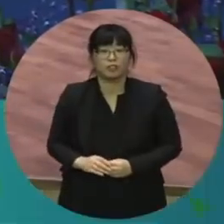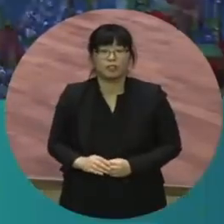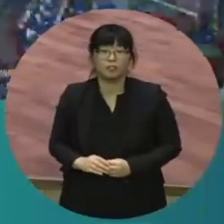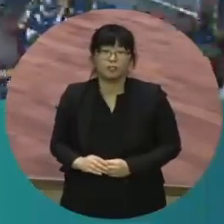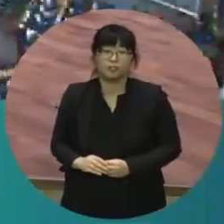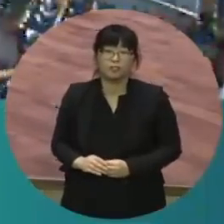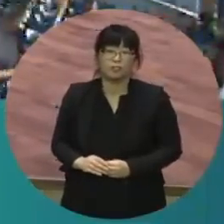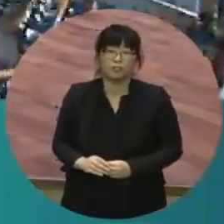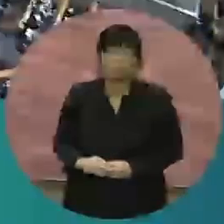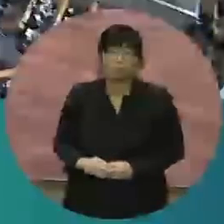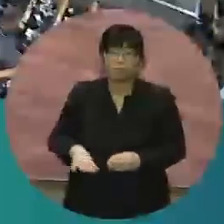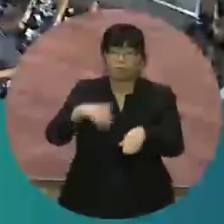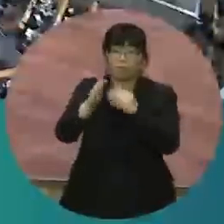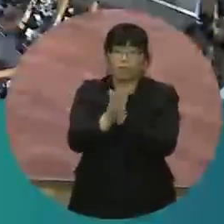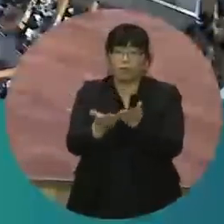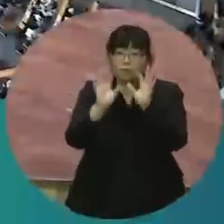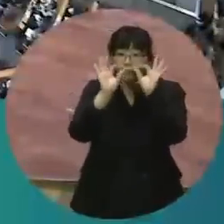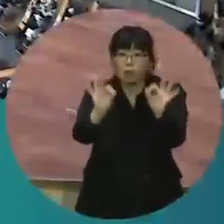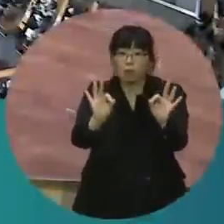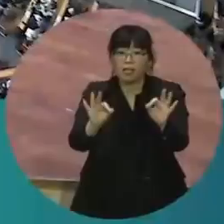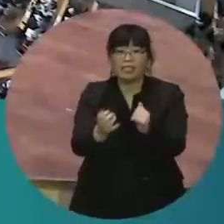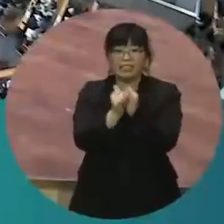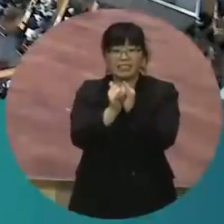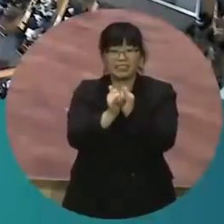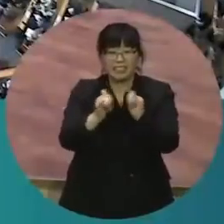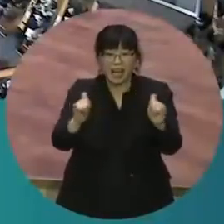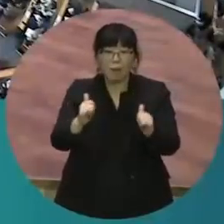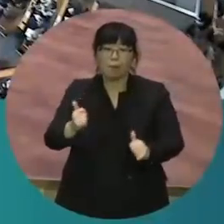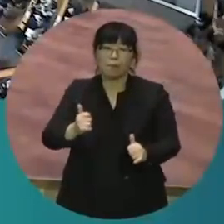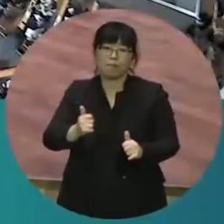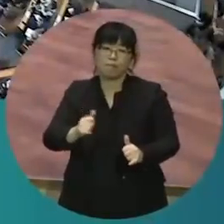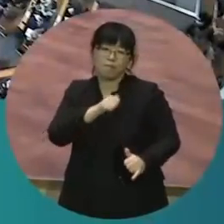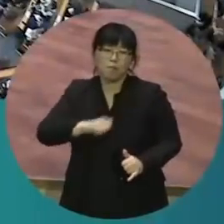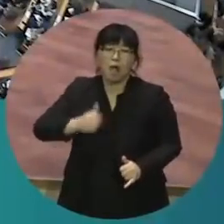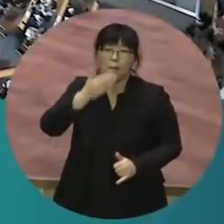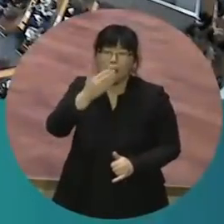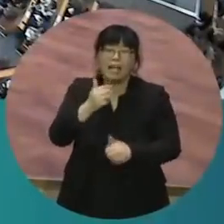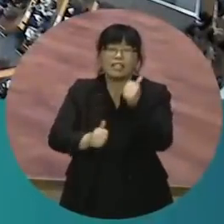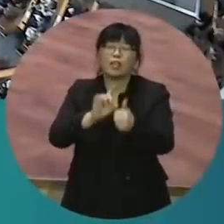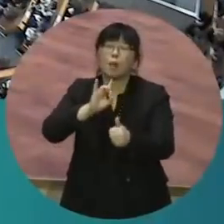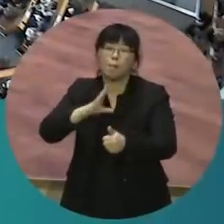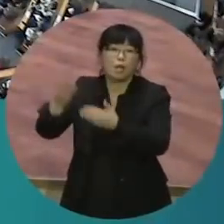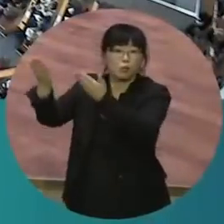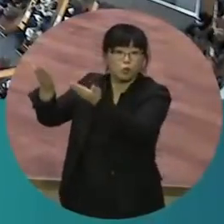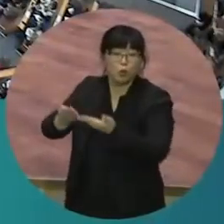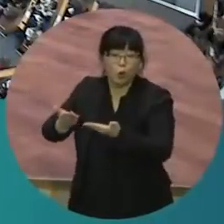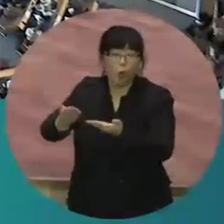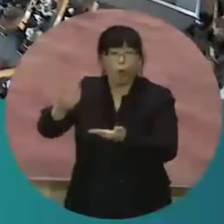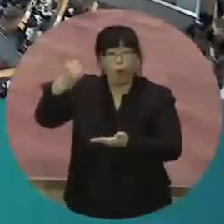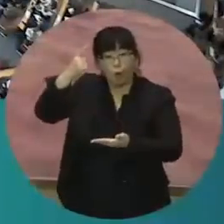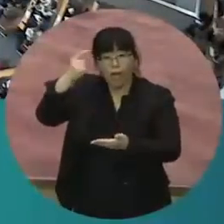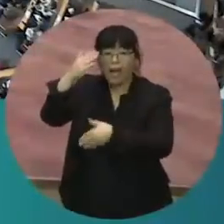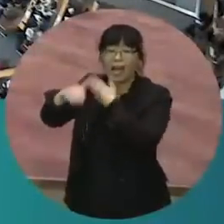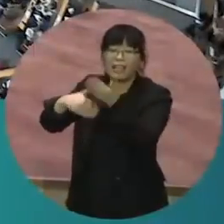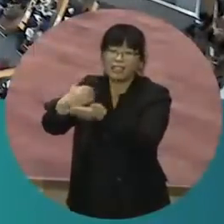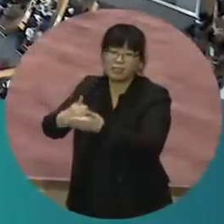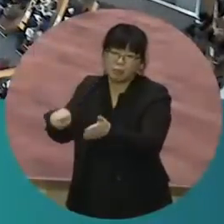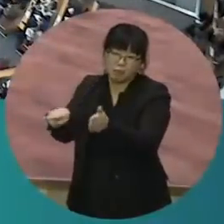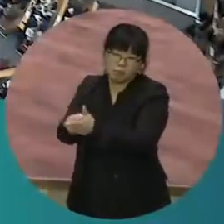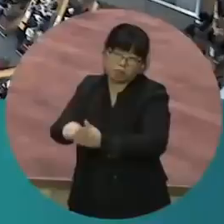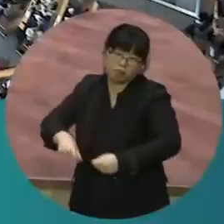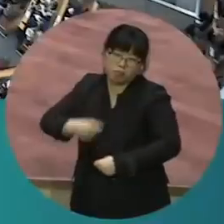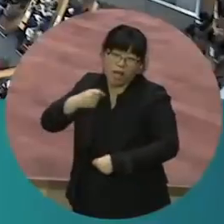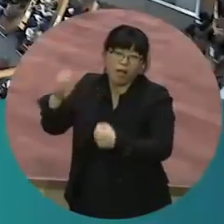사람이 감당할 시험 밖에는 너희가 당한 것이 없나니 오직 하나님 미쁘사 너희가 감당 못할 시험 당함을 허락지